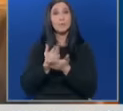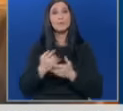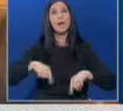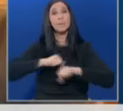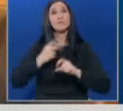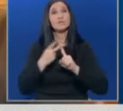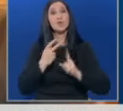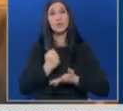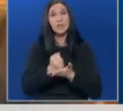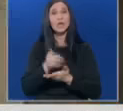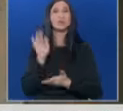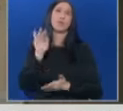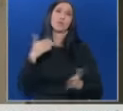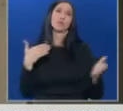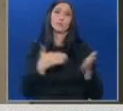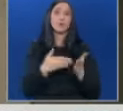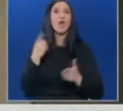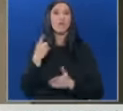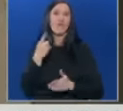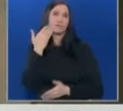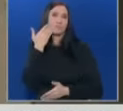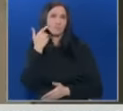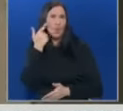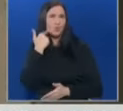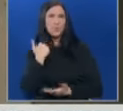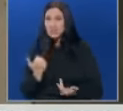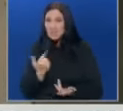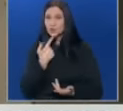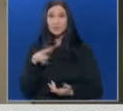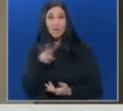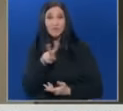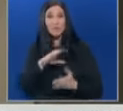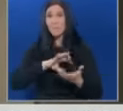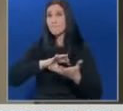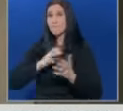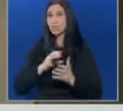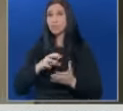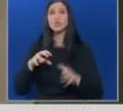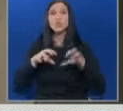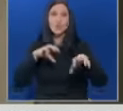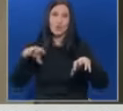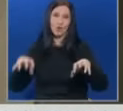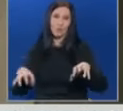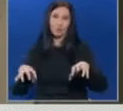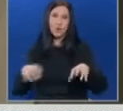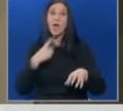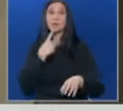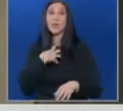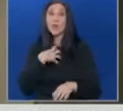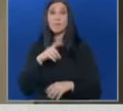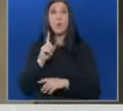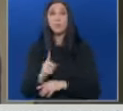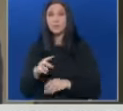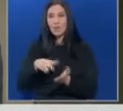с втория мандат и ще бъдат опозиция. Това е унизително и за двете политически групички. За ГЕРБ, които